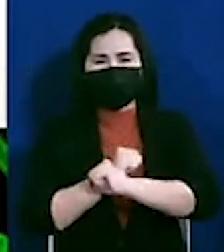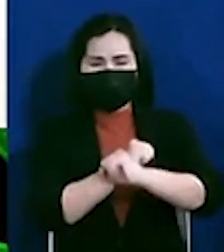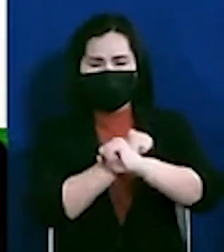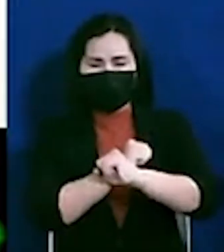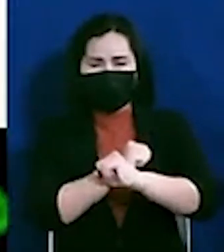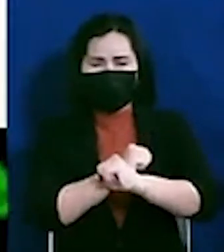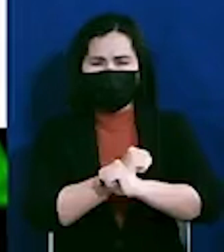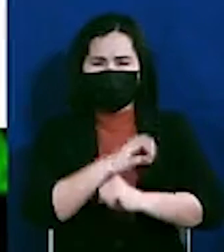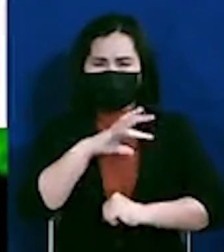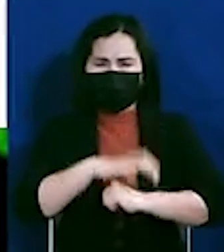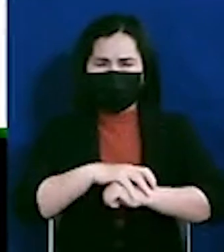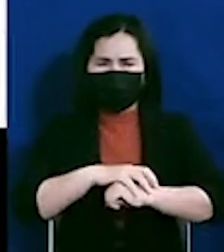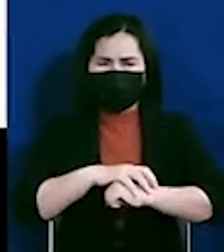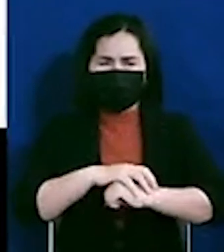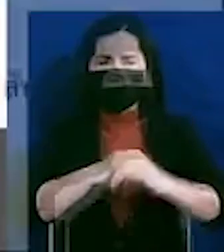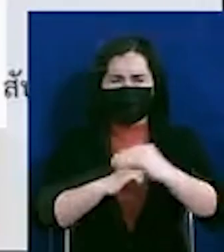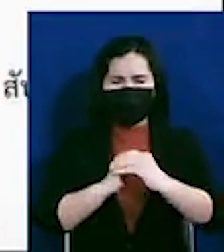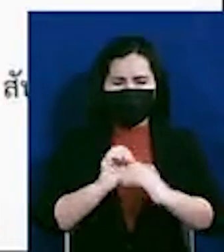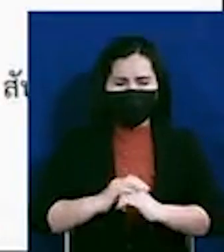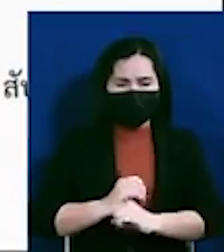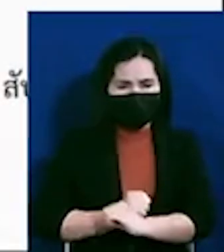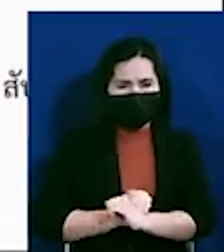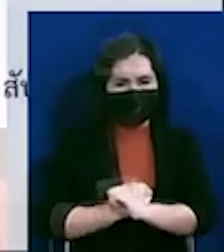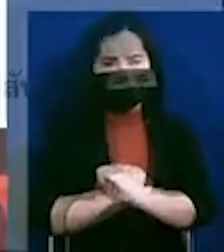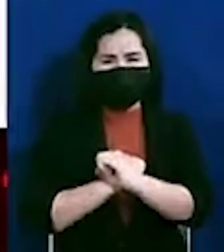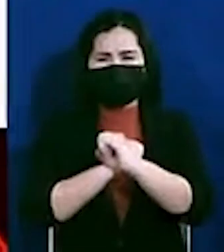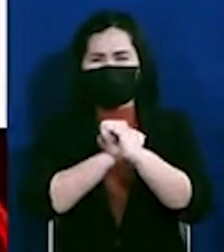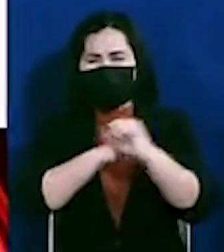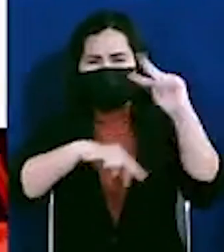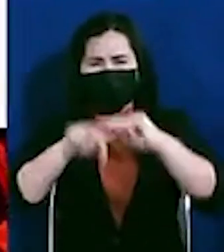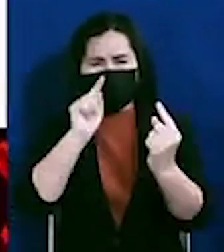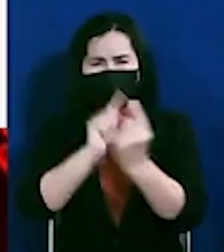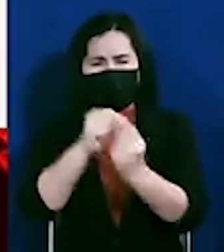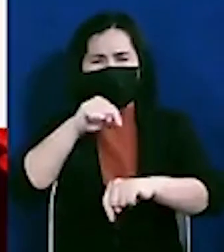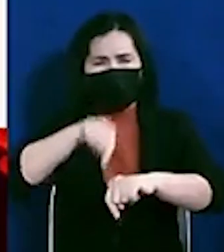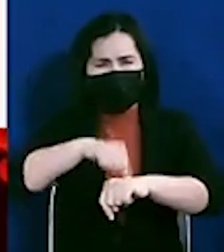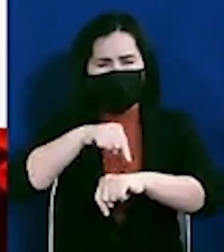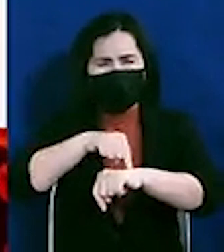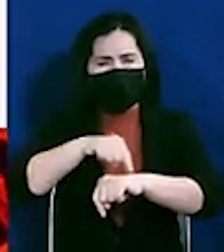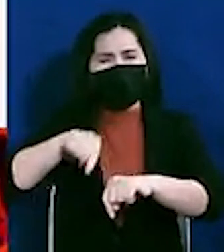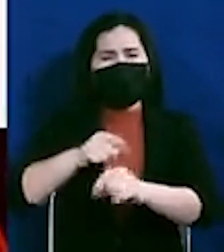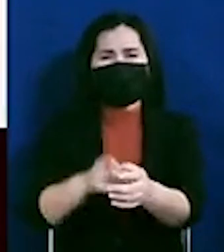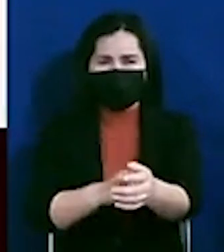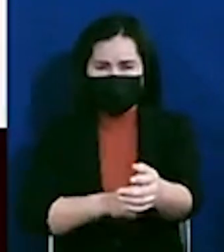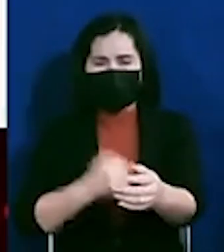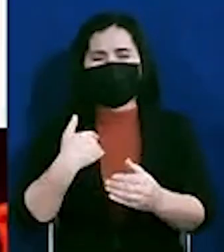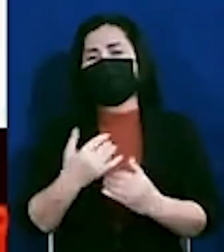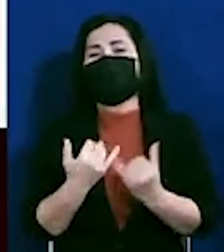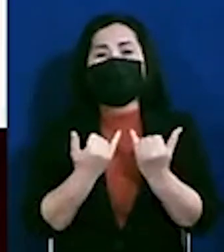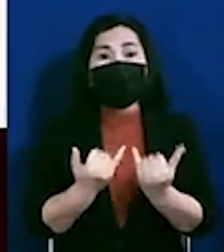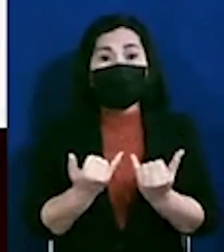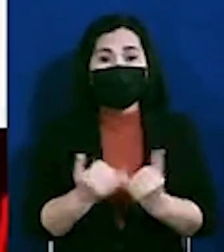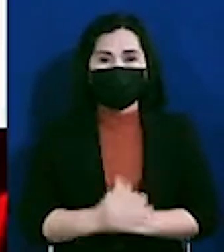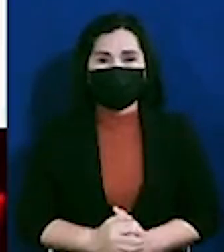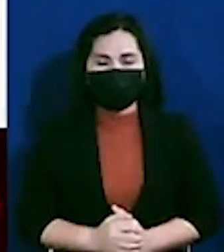สร้างขึ้นมานะครับซึ่งจะใช้เวลานานกว่าในการที่จะตรวจพบเจอนะครับไม่งั้นวันนี้นะครับต้องขอเรียนว่า